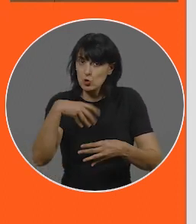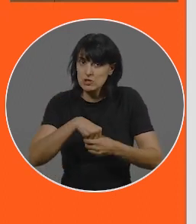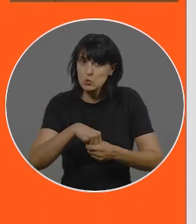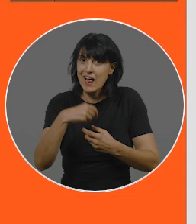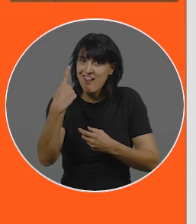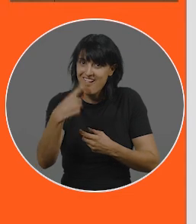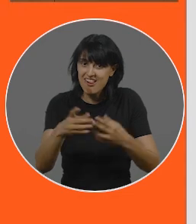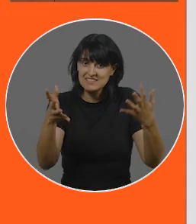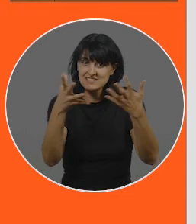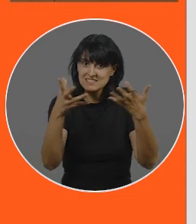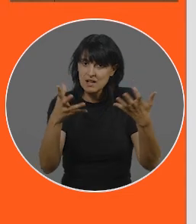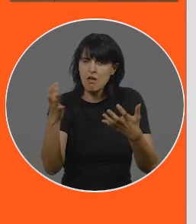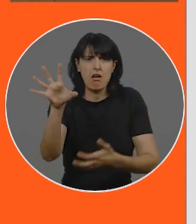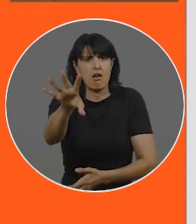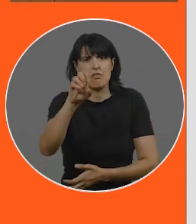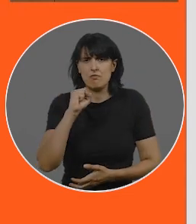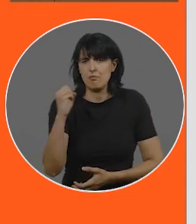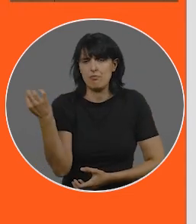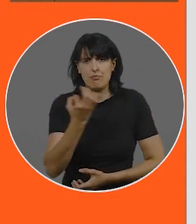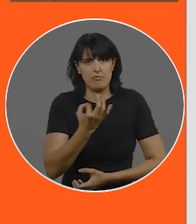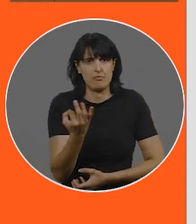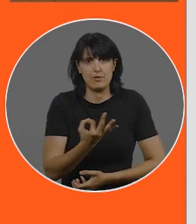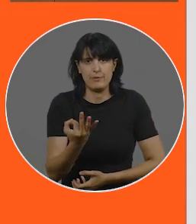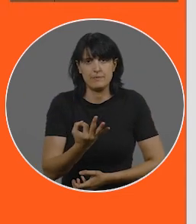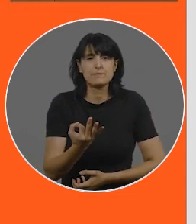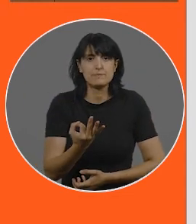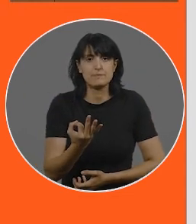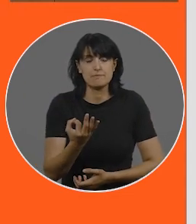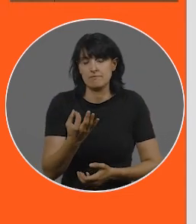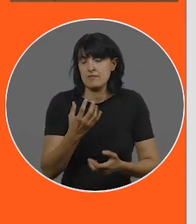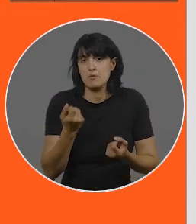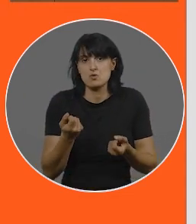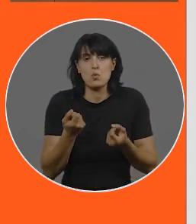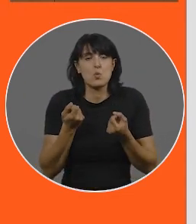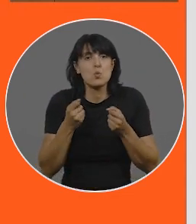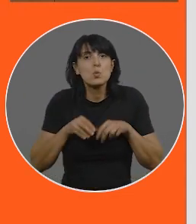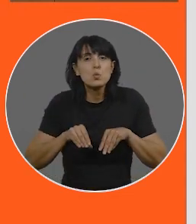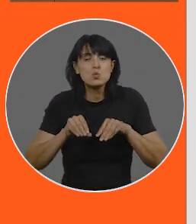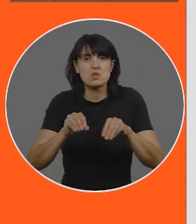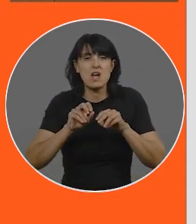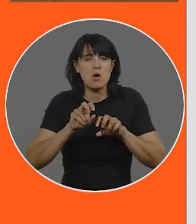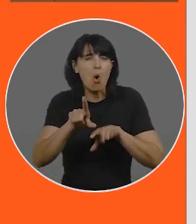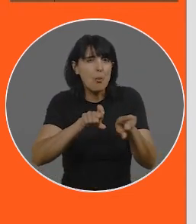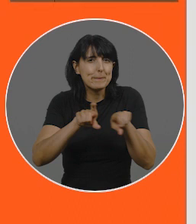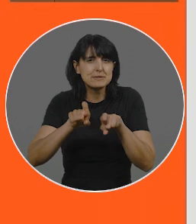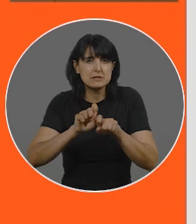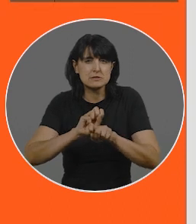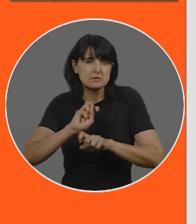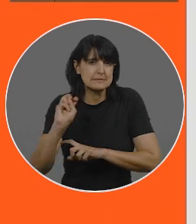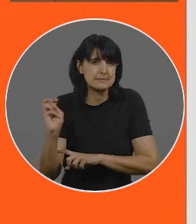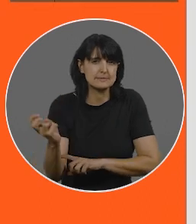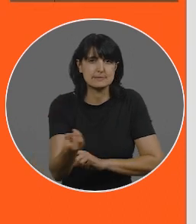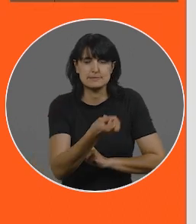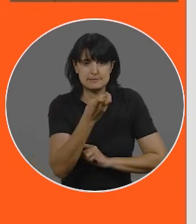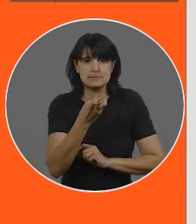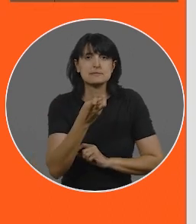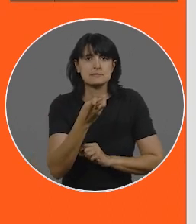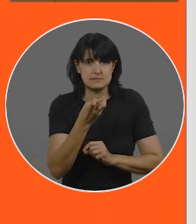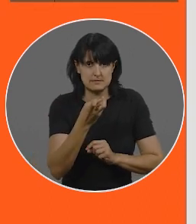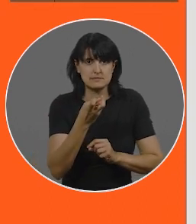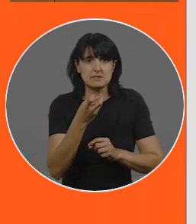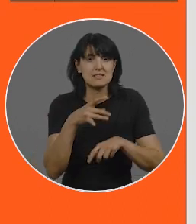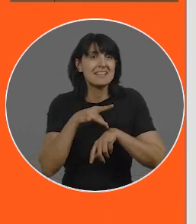contingut, aquest s'ha d'entendre. Per tant, doncs fem servir totes les possibilitats. Jo ho he agrupat en els tres